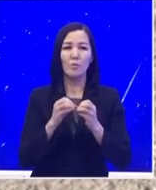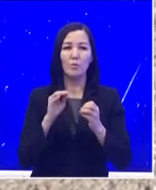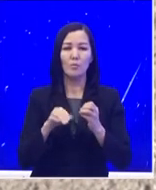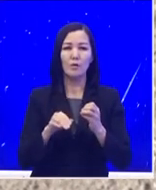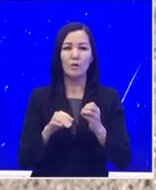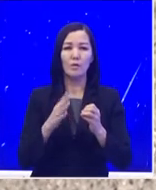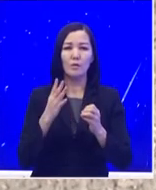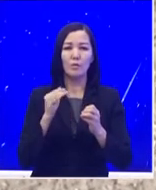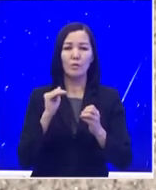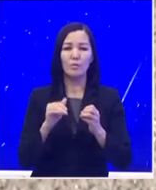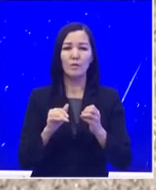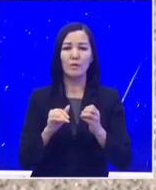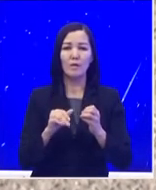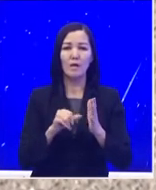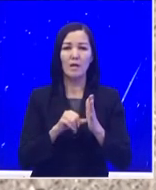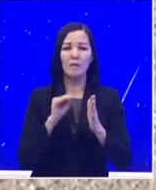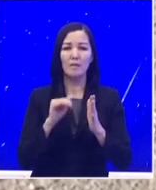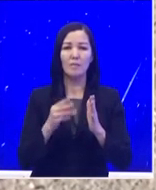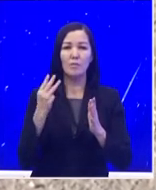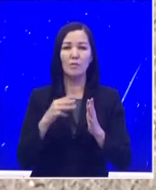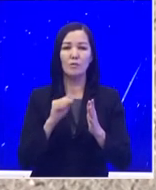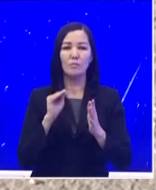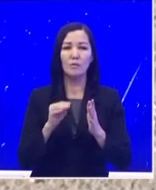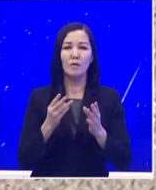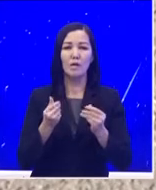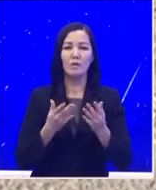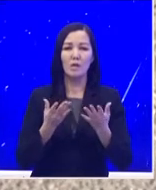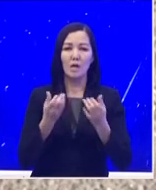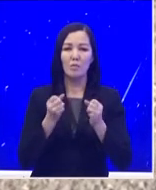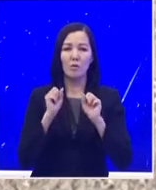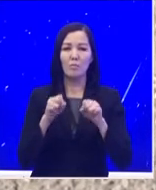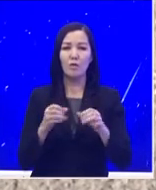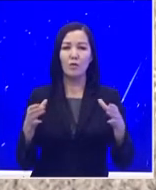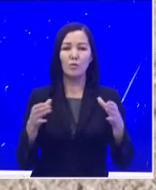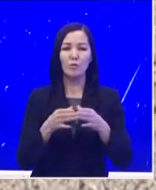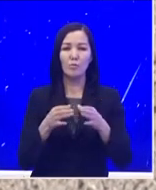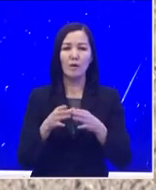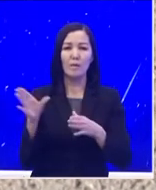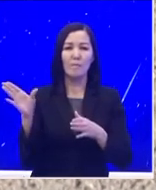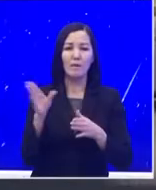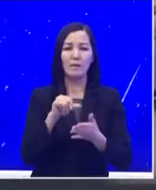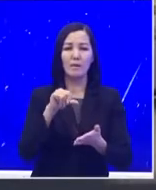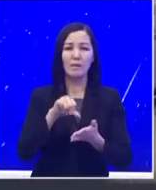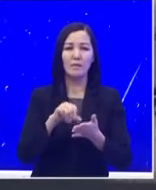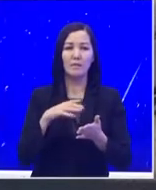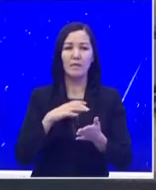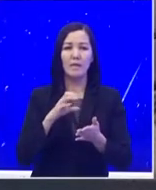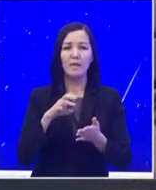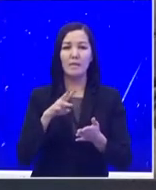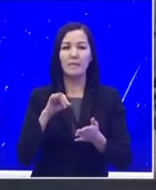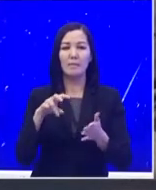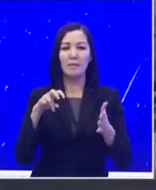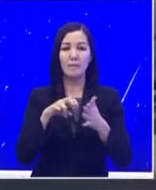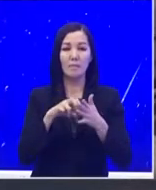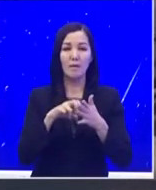4000 салып 20000, 6000 салып 30000 аласыздар. Осы группада барлау деді. СМС хабарламаға